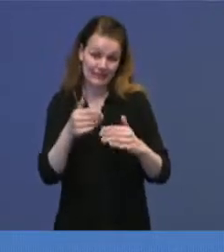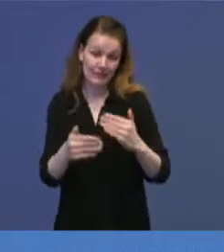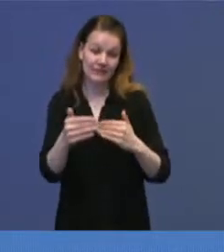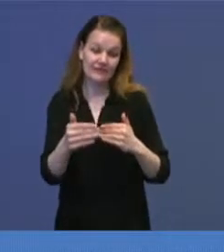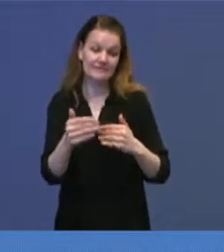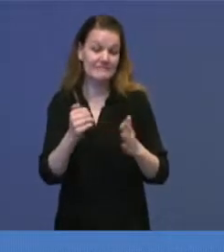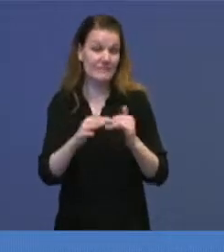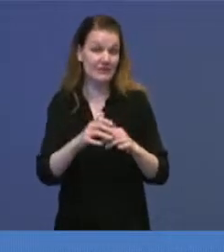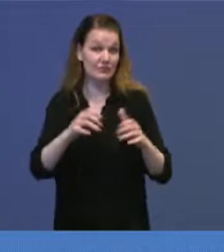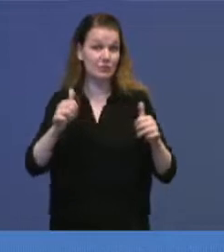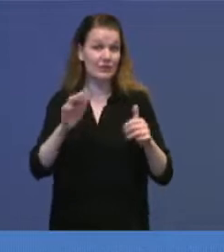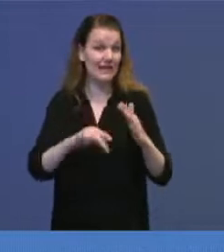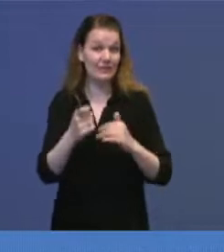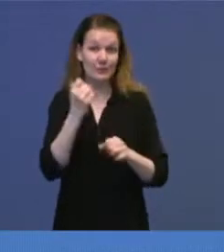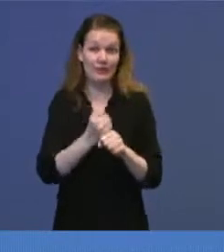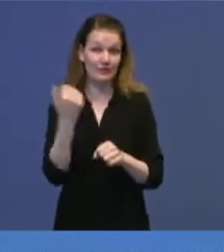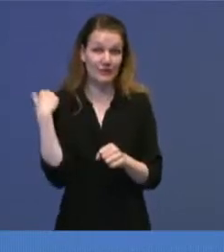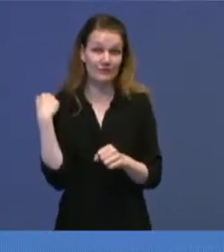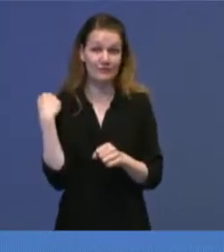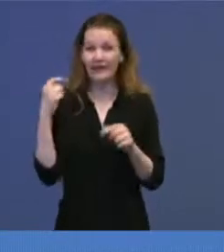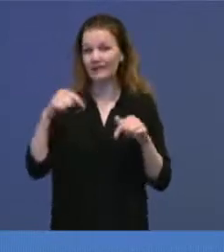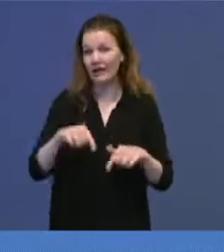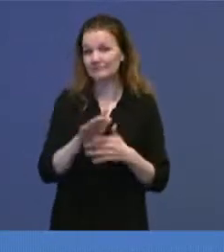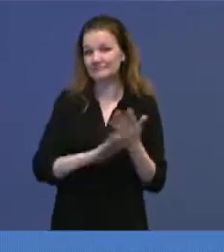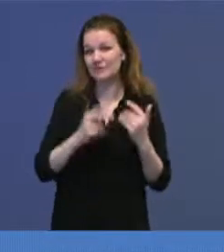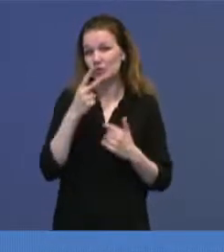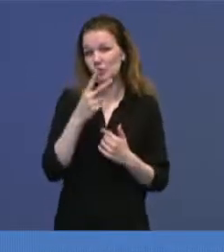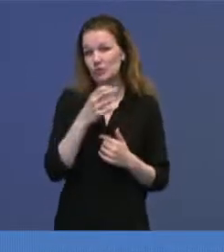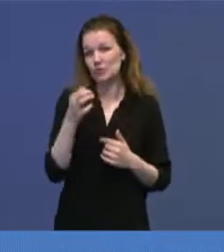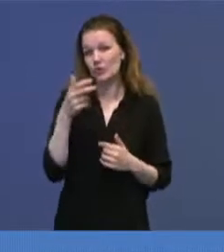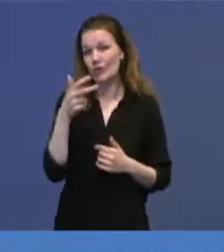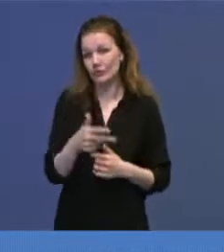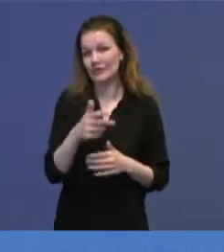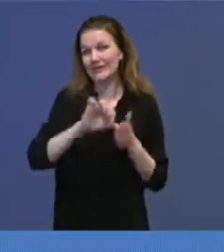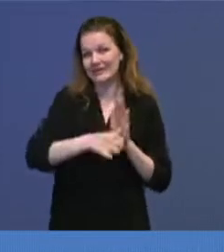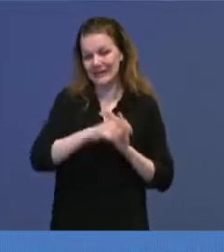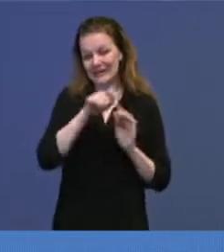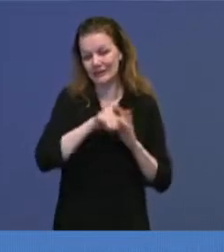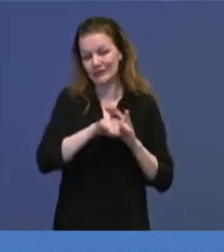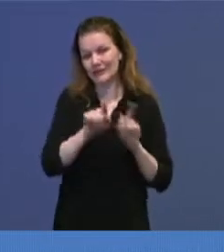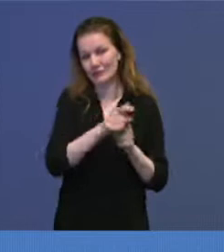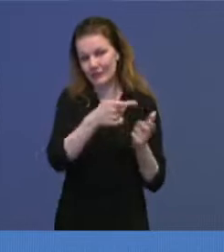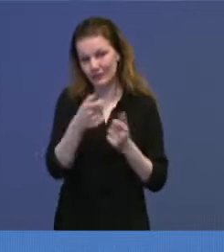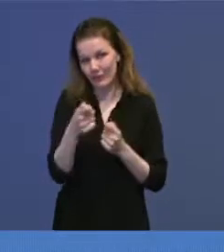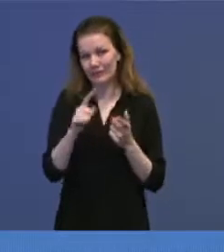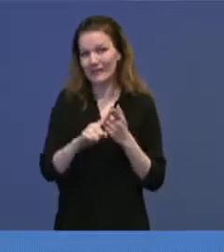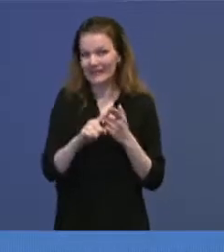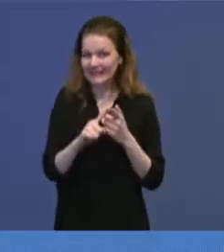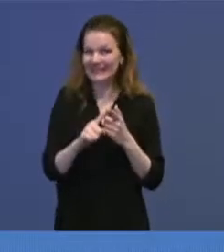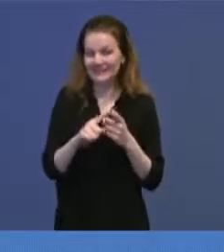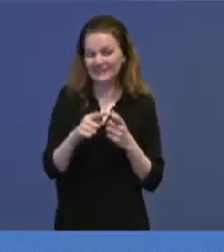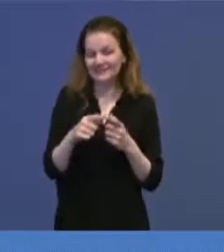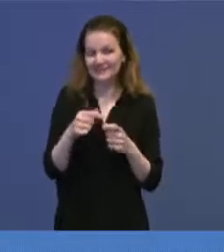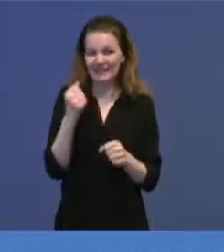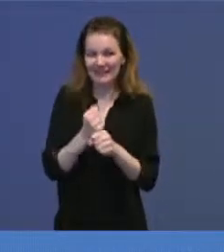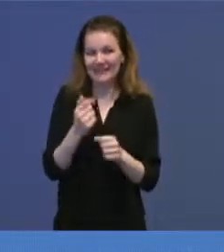har sett. Vi har per nå litt over 2800 registrerte flyktninger, men det sannsynligvis et langt høyere tall fordi